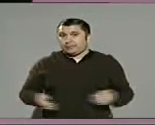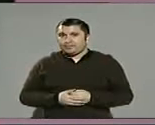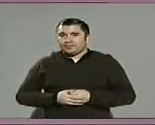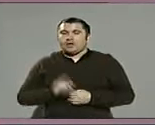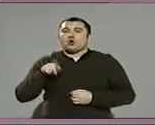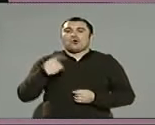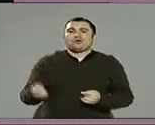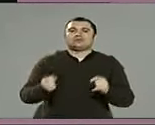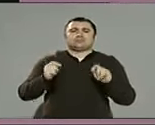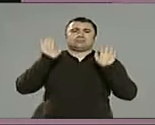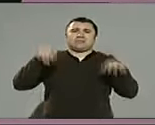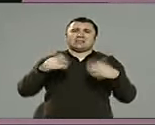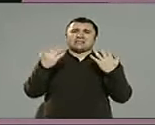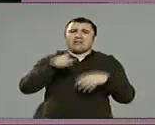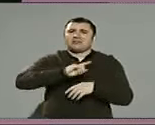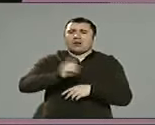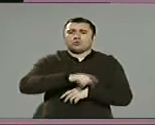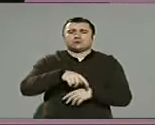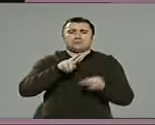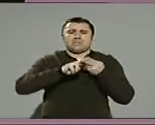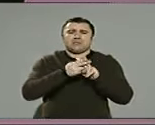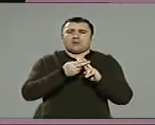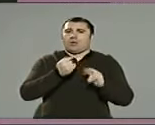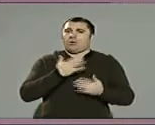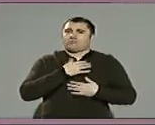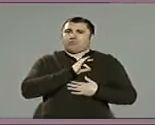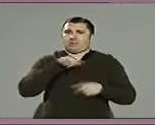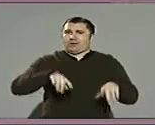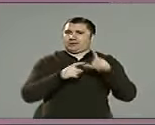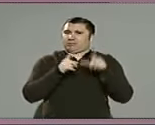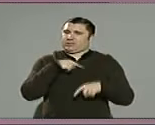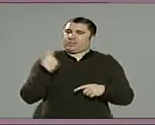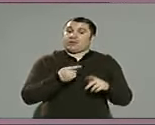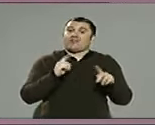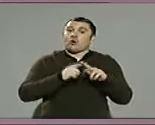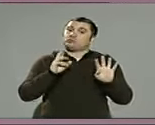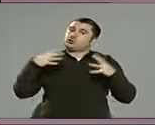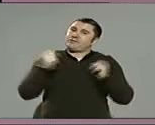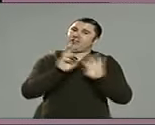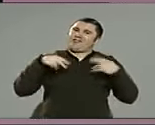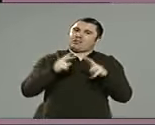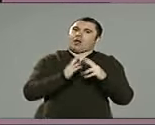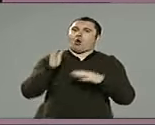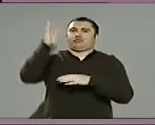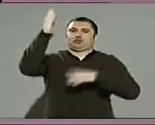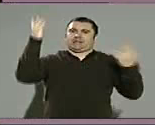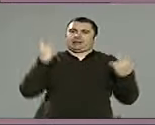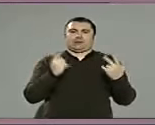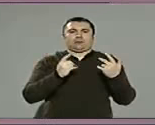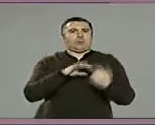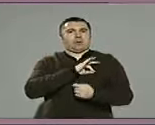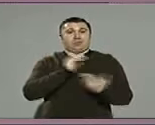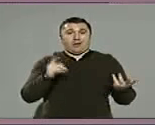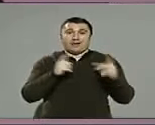den Zehntausenden Mitgliedern unserer Partei, die zu diesem Wiederaufstieg der Sozialdemokratie in Deutschland beigetragen haben.